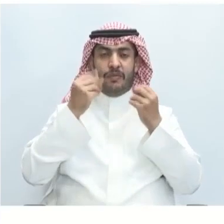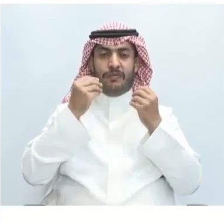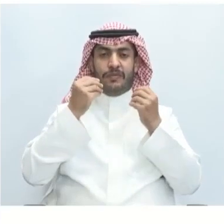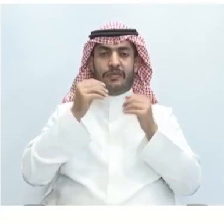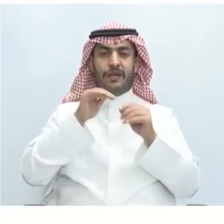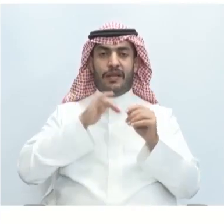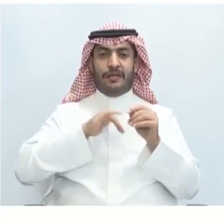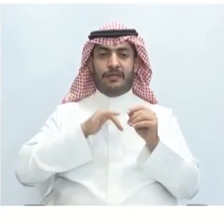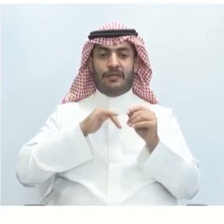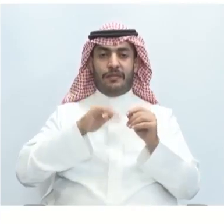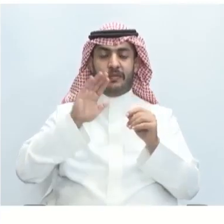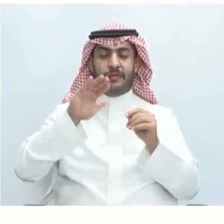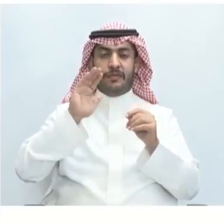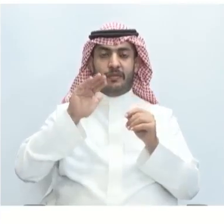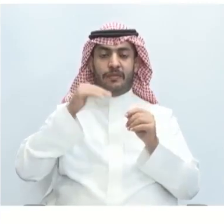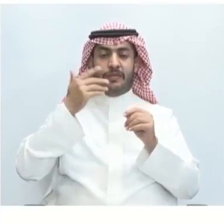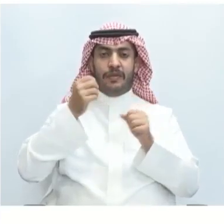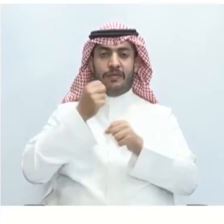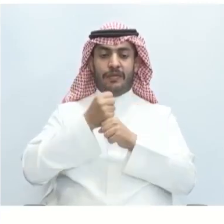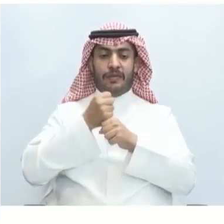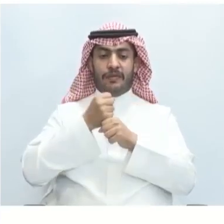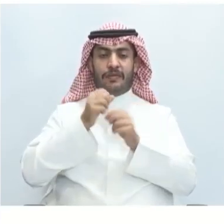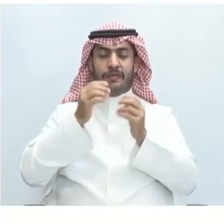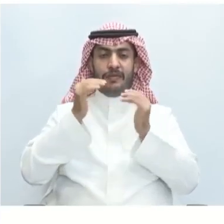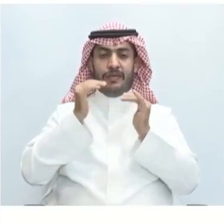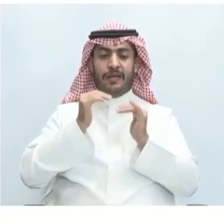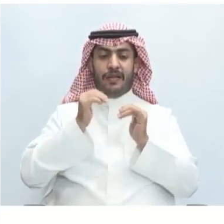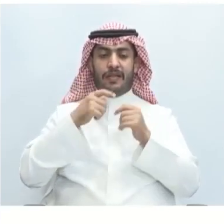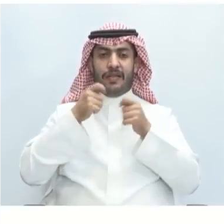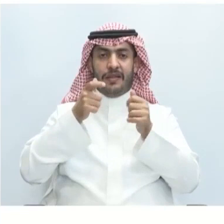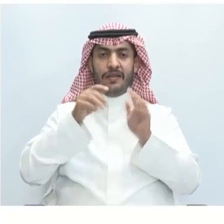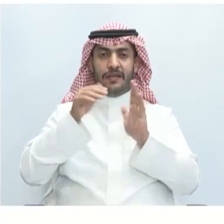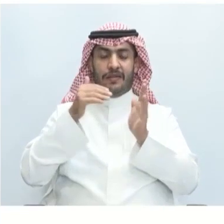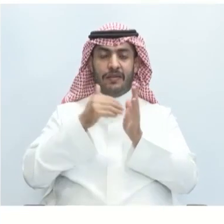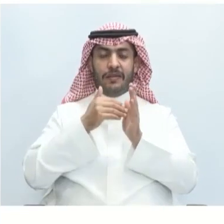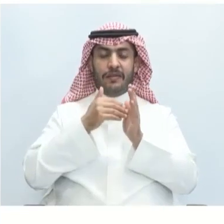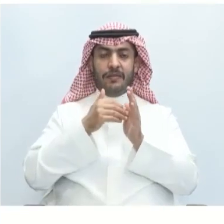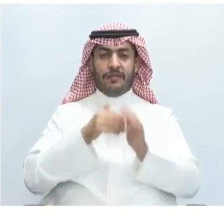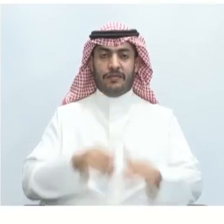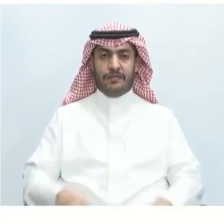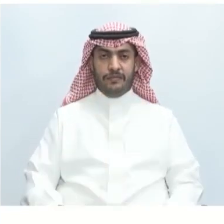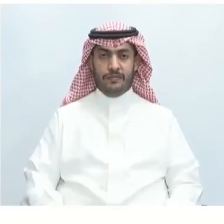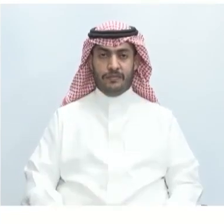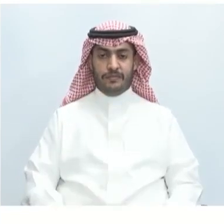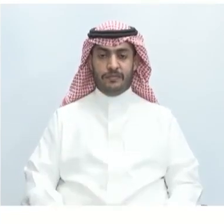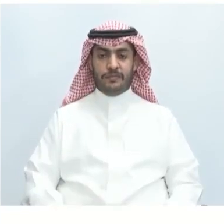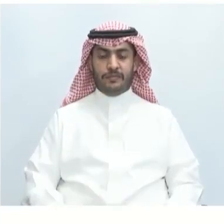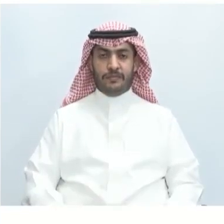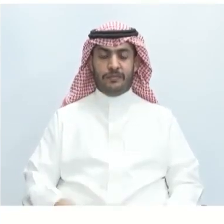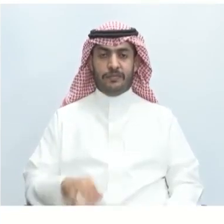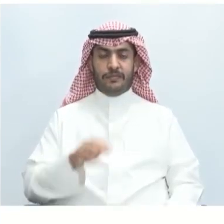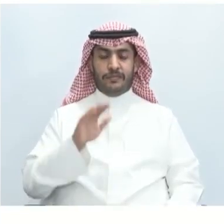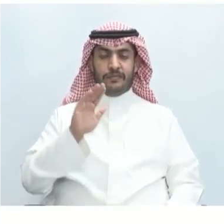التي نحتاجها بعد ذلك نفعلها لتقليص التكاليف الى حد ادنى حد ممكن بعد